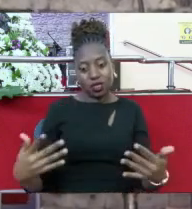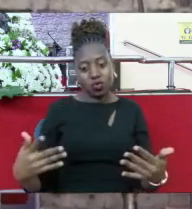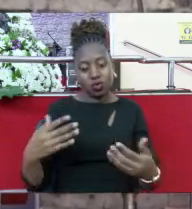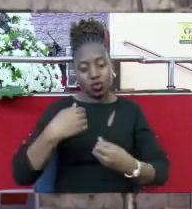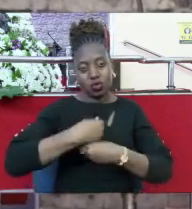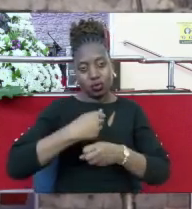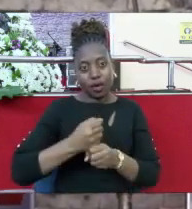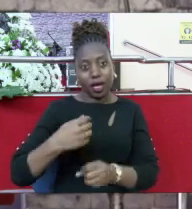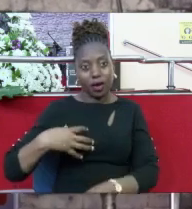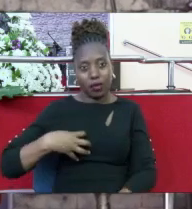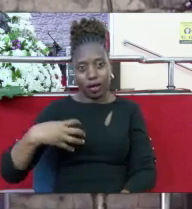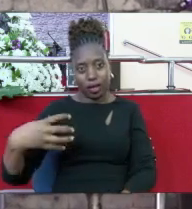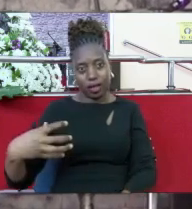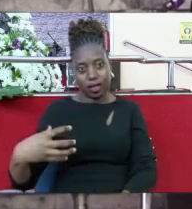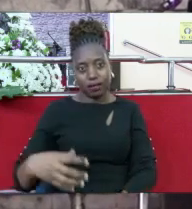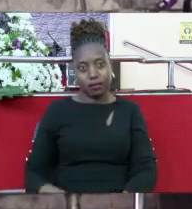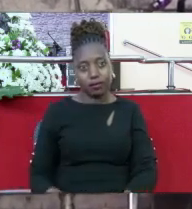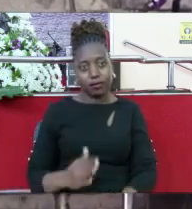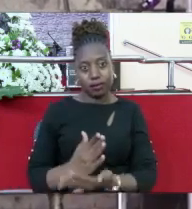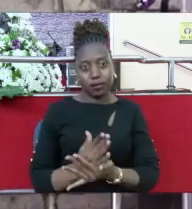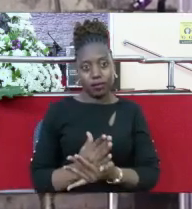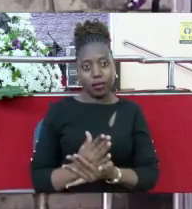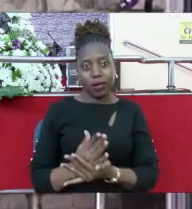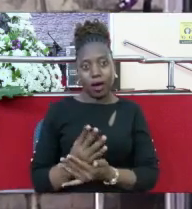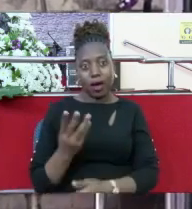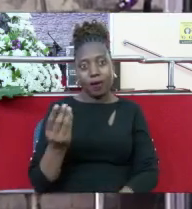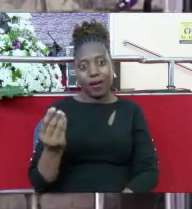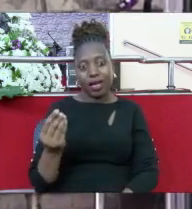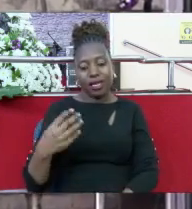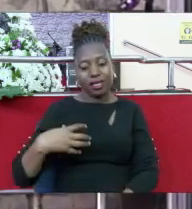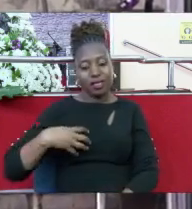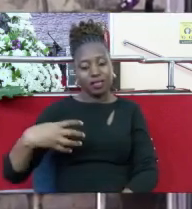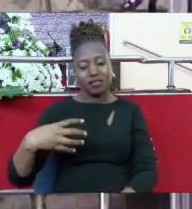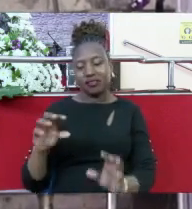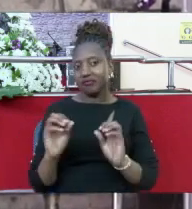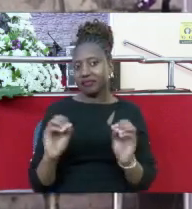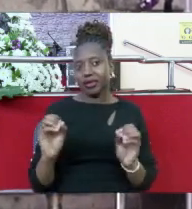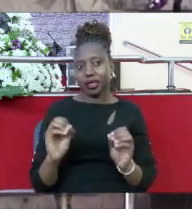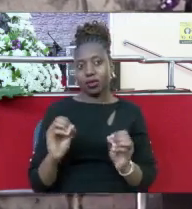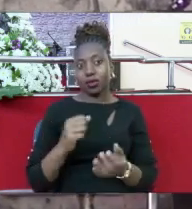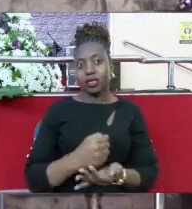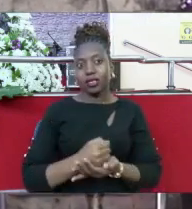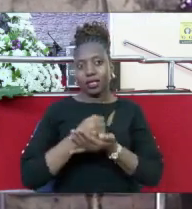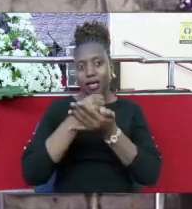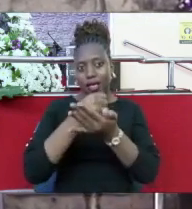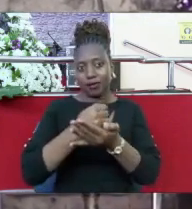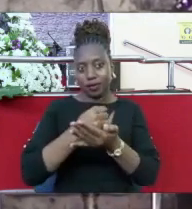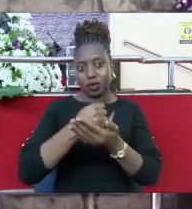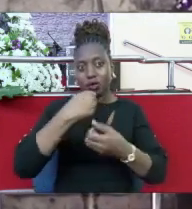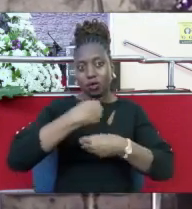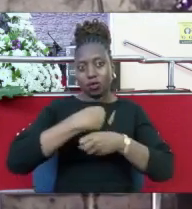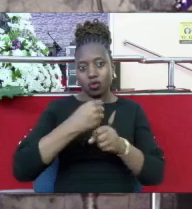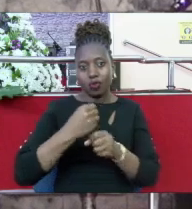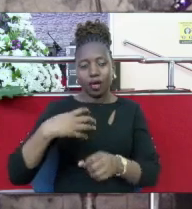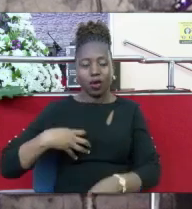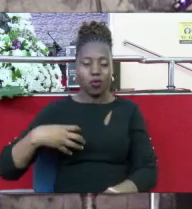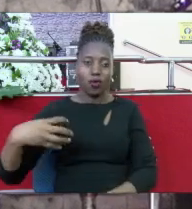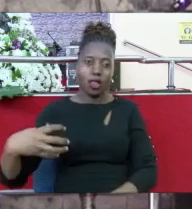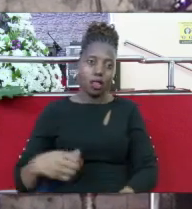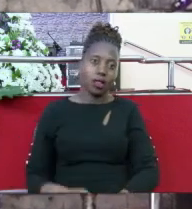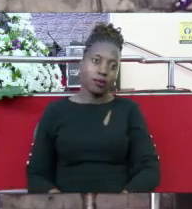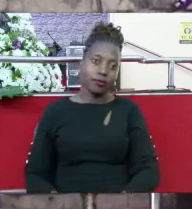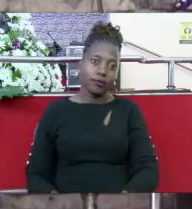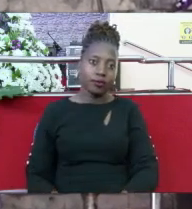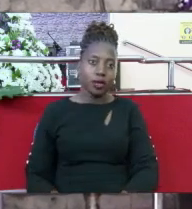wealth. Pesa ni chombo cha kuweza kutusaidia kutengeneza utajiri. So we have to take good care of